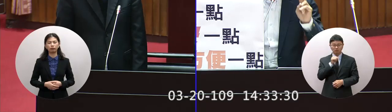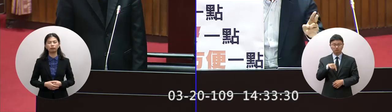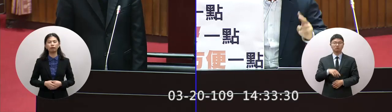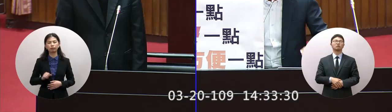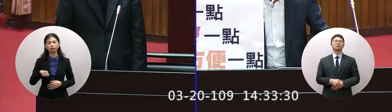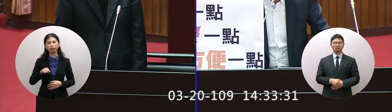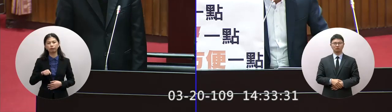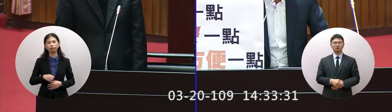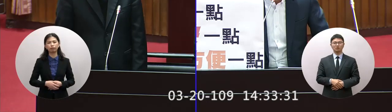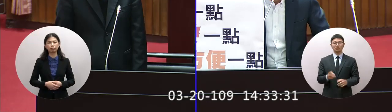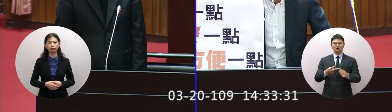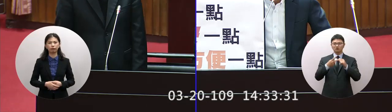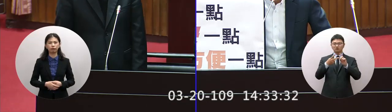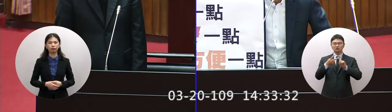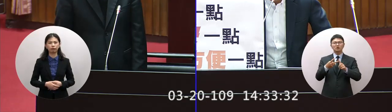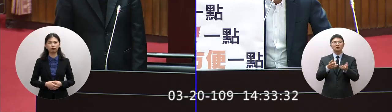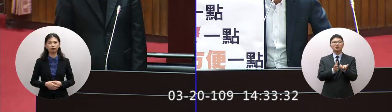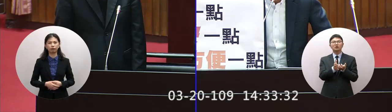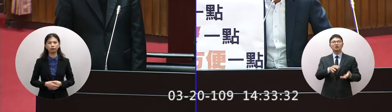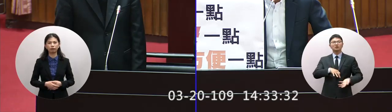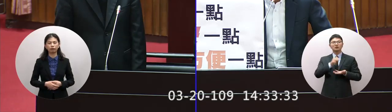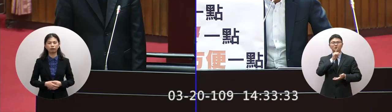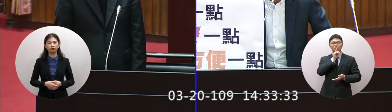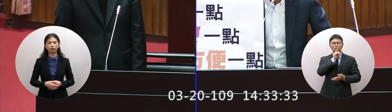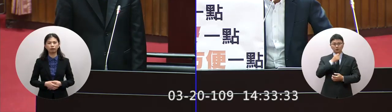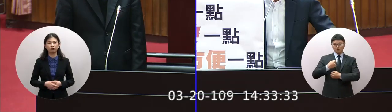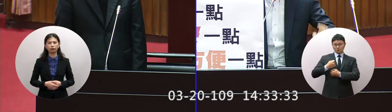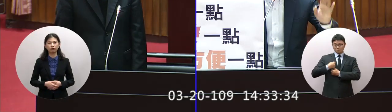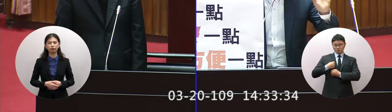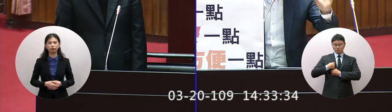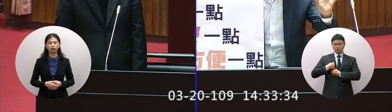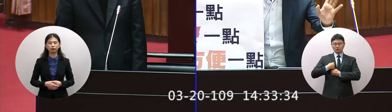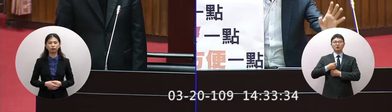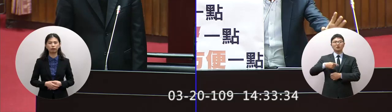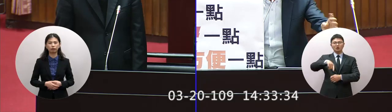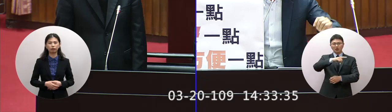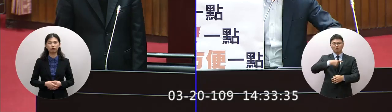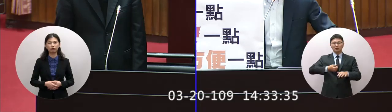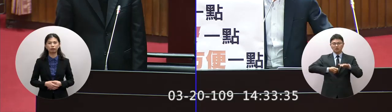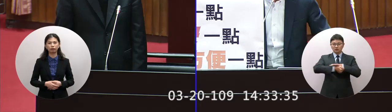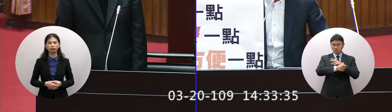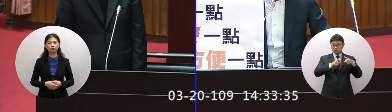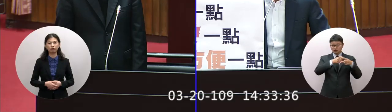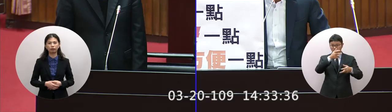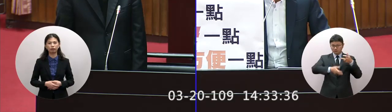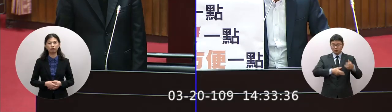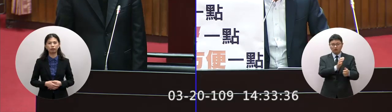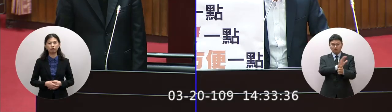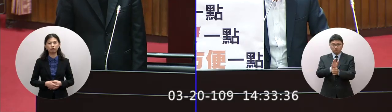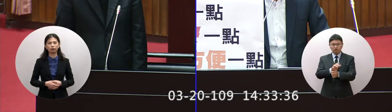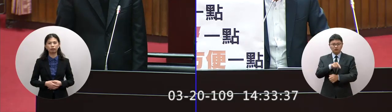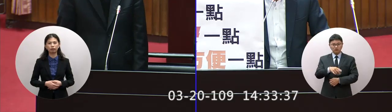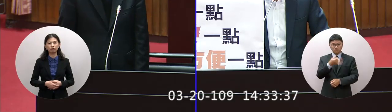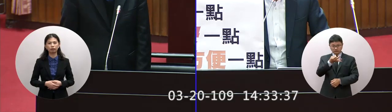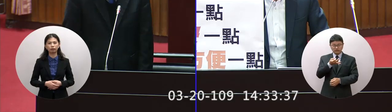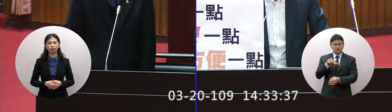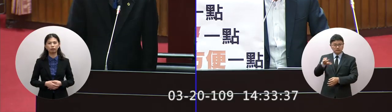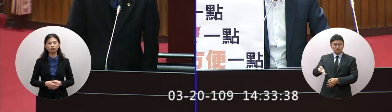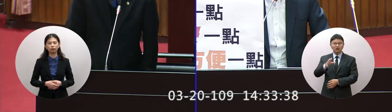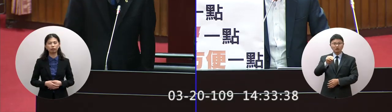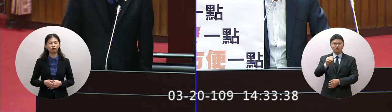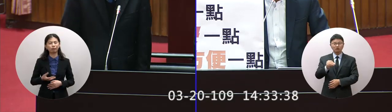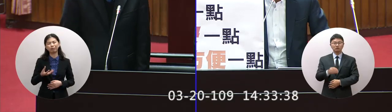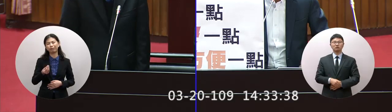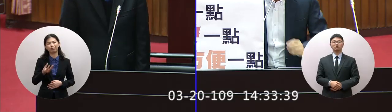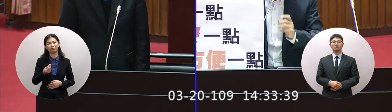好，那第二个状况就是刚才提到的，我们的国军志愿役官士兵到达口罩工厂来服务，有没有领薪水？ 也